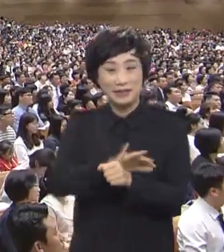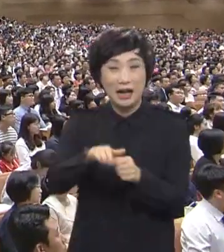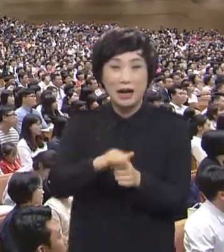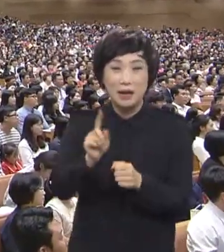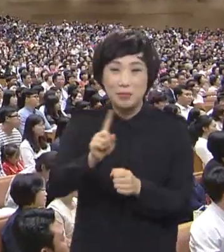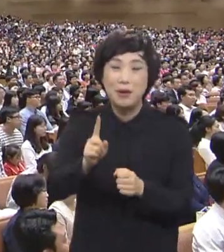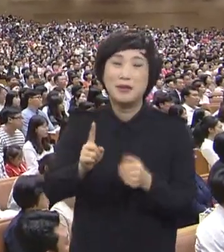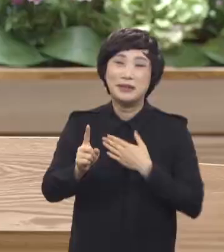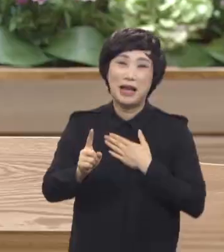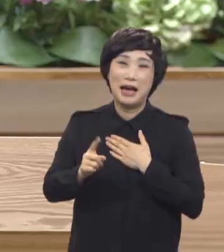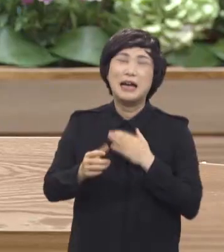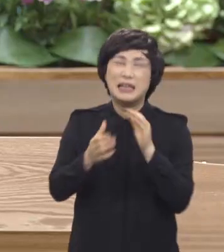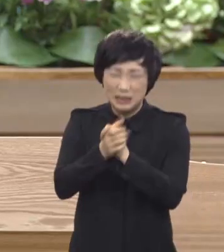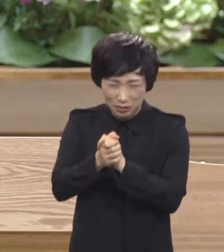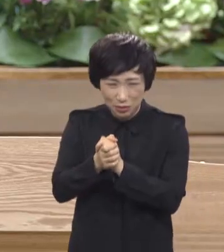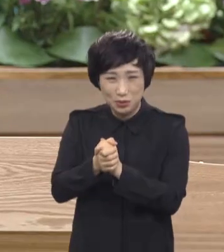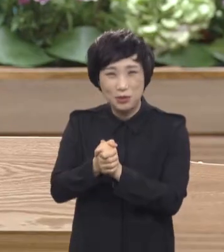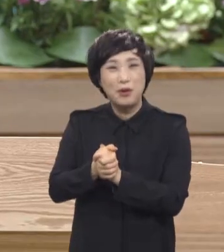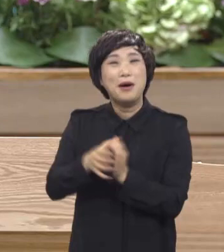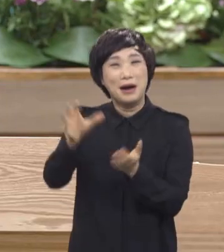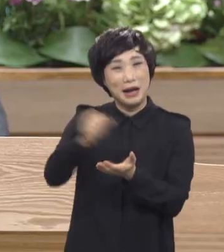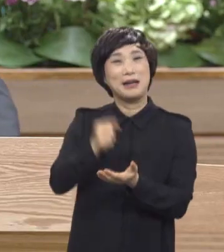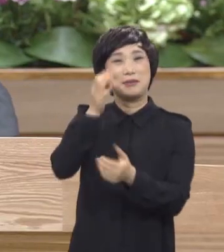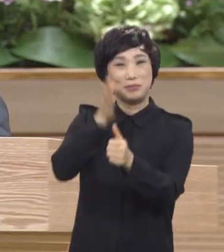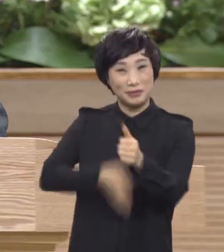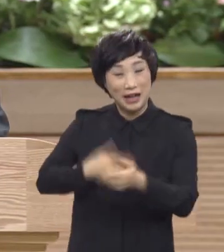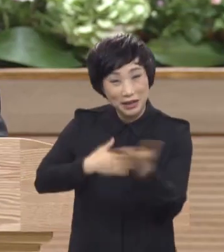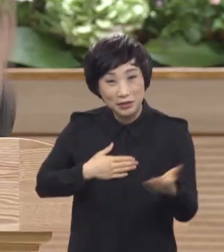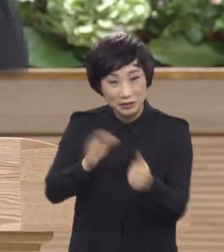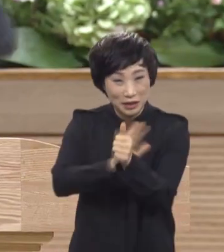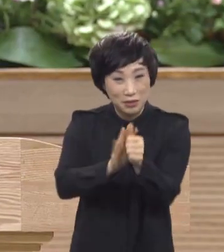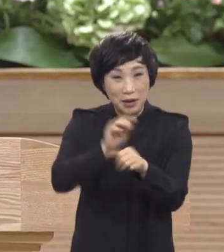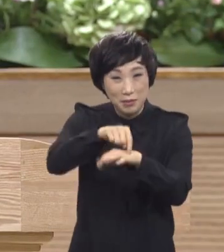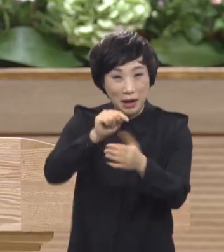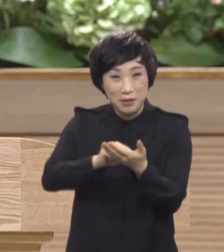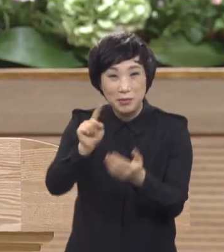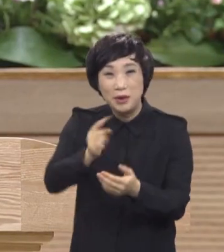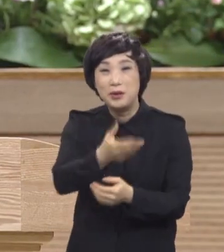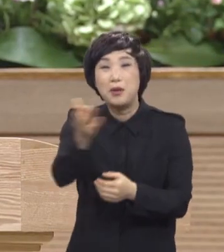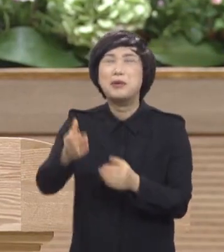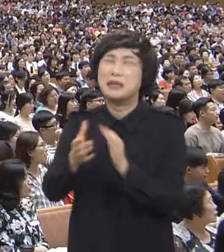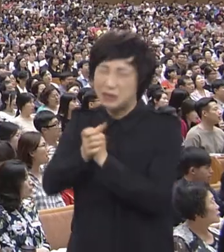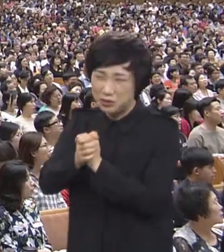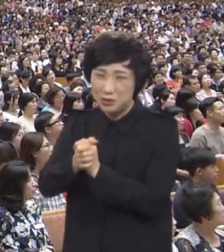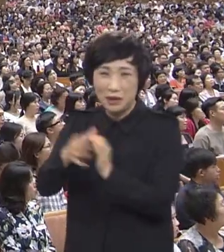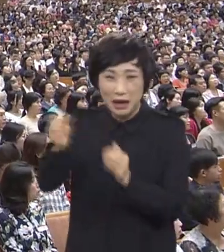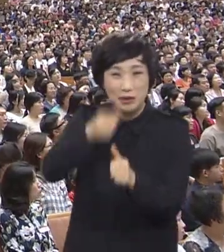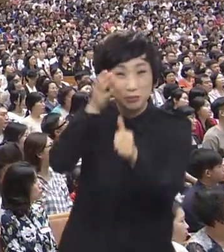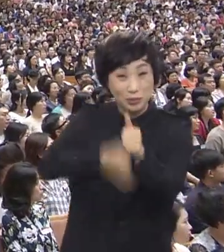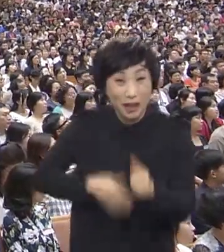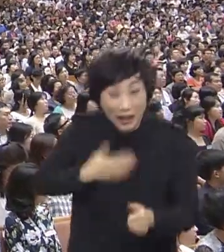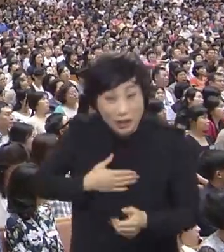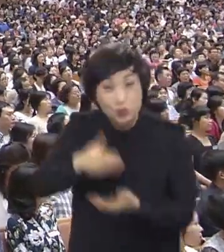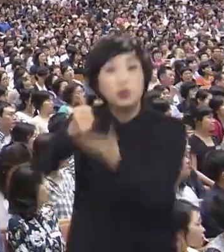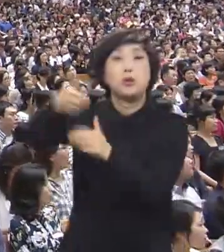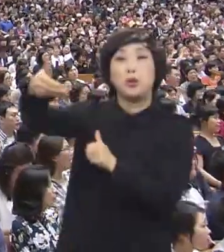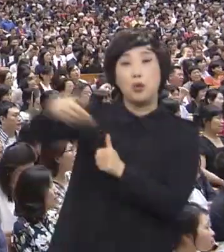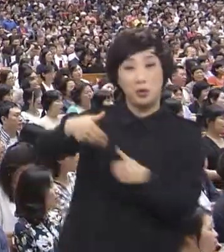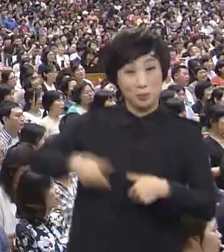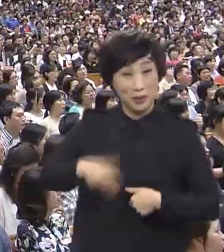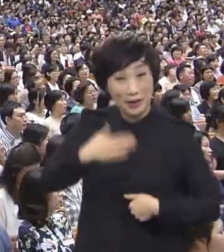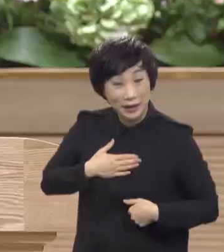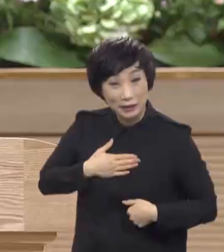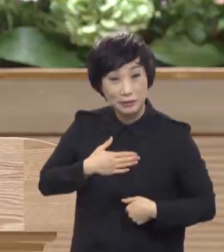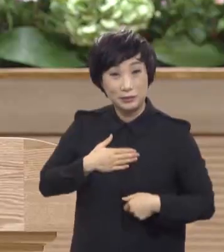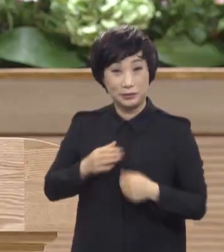미천을 기도로 가지시기 바랍니다 대접할 마음을 기도로 가지시기 바랍니다 주님이 주셔야 된다는 것입니다